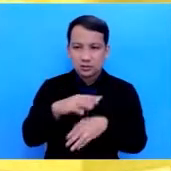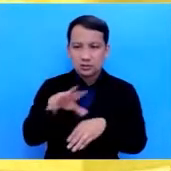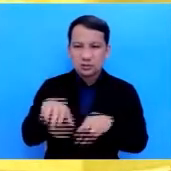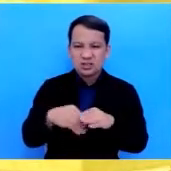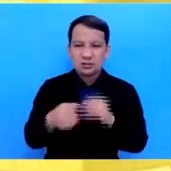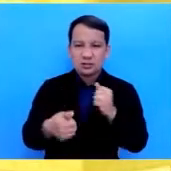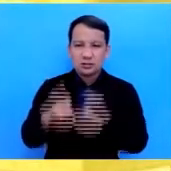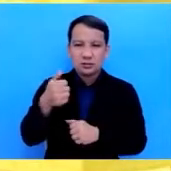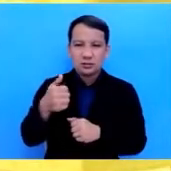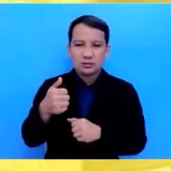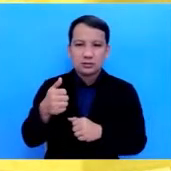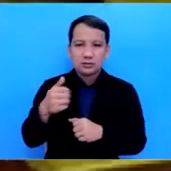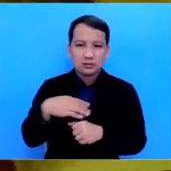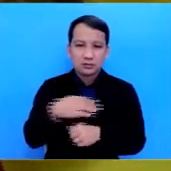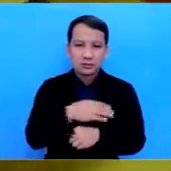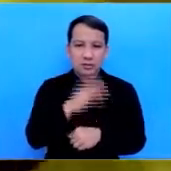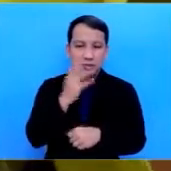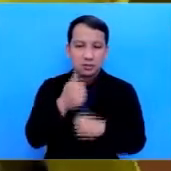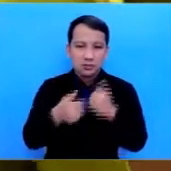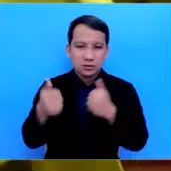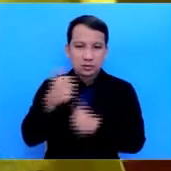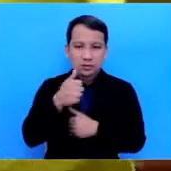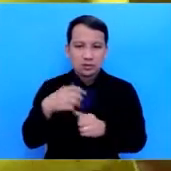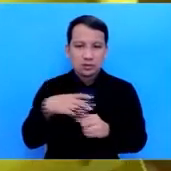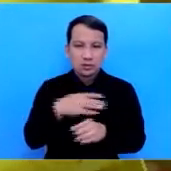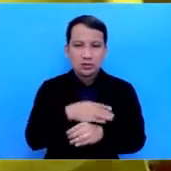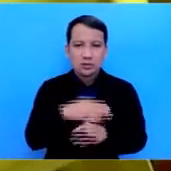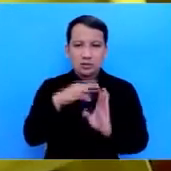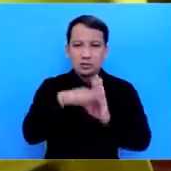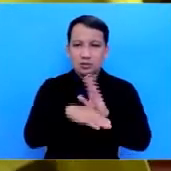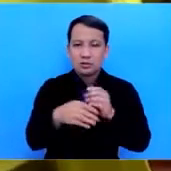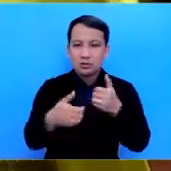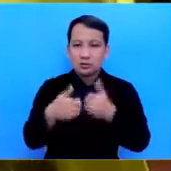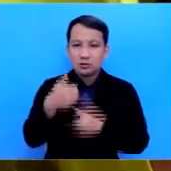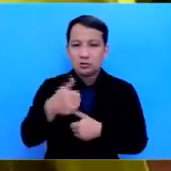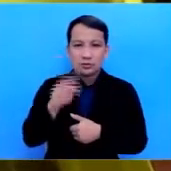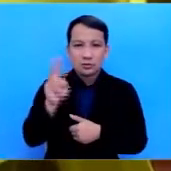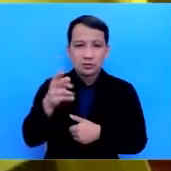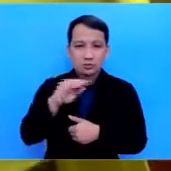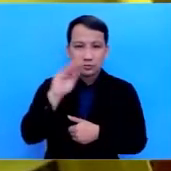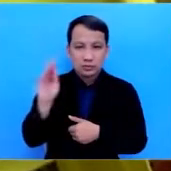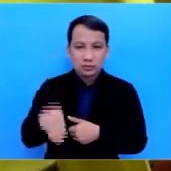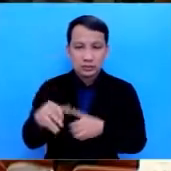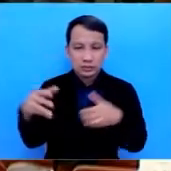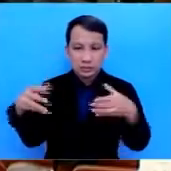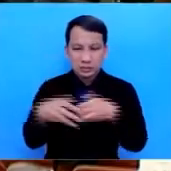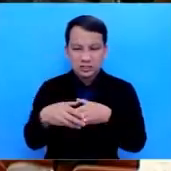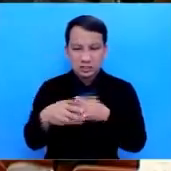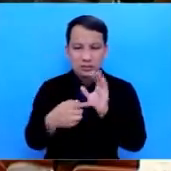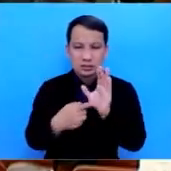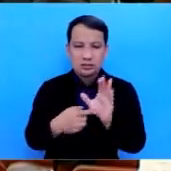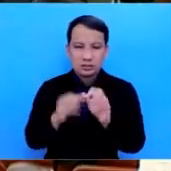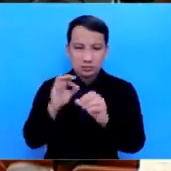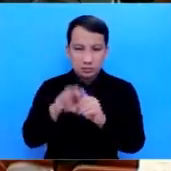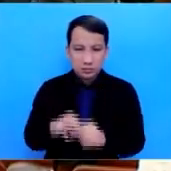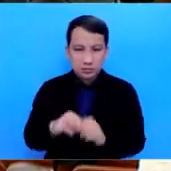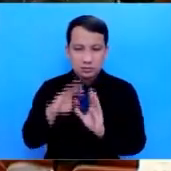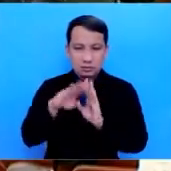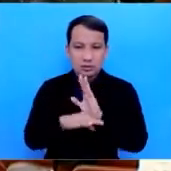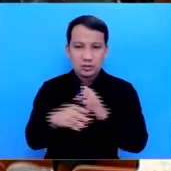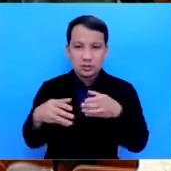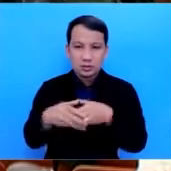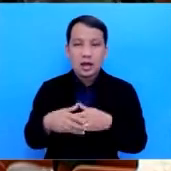sa Kamara. Alinsunod sa batas, ang party list na makakuha ng 2% mula sa kabuang bilang ng mga boto para sa party list groups